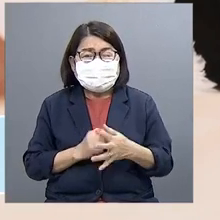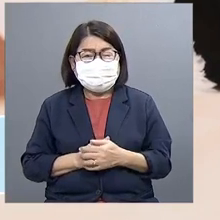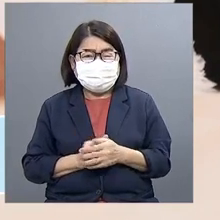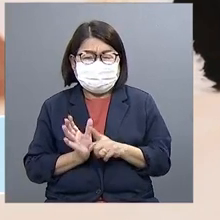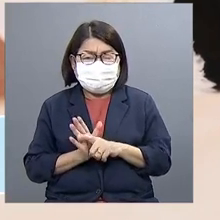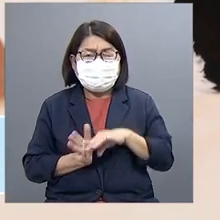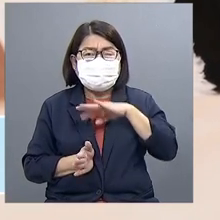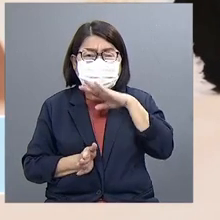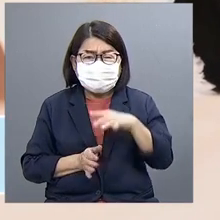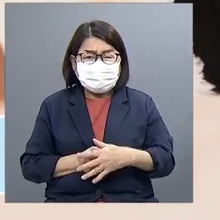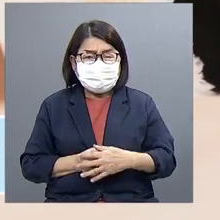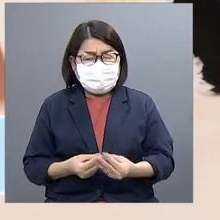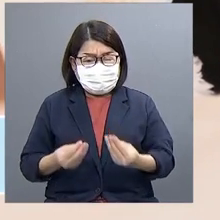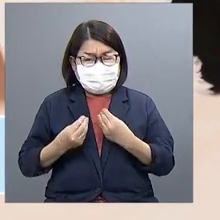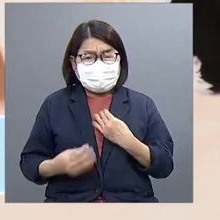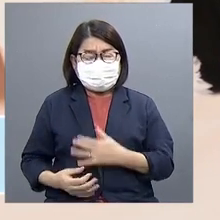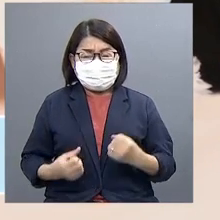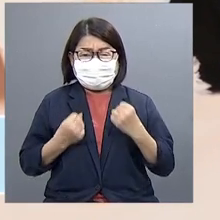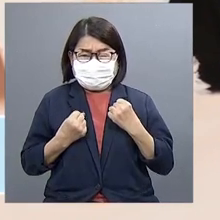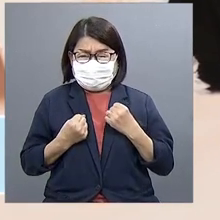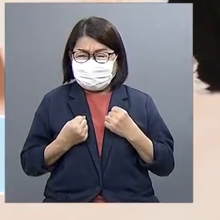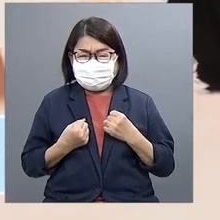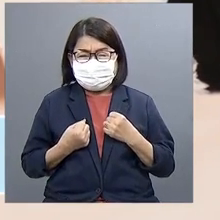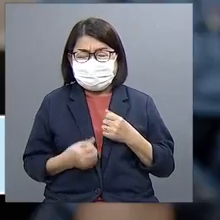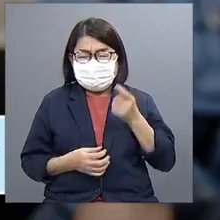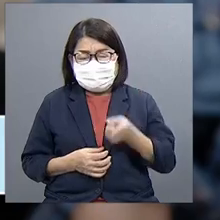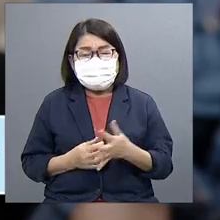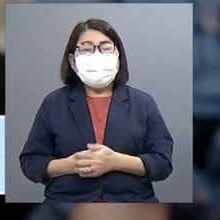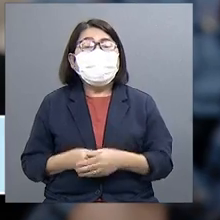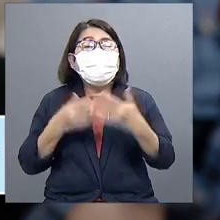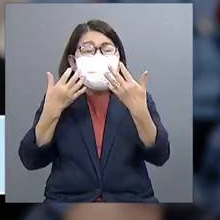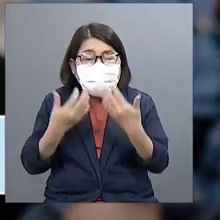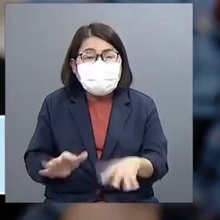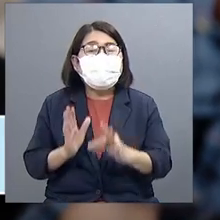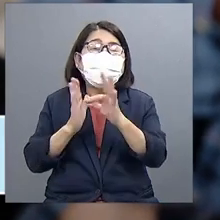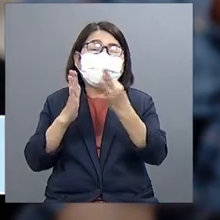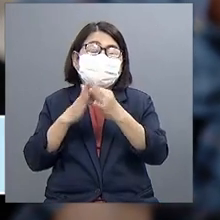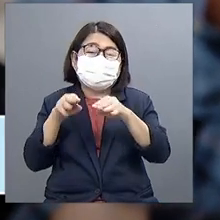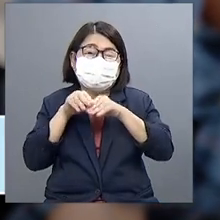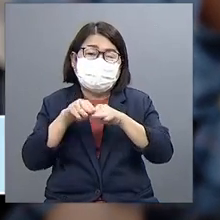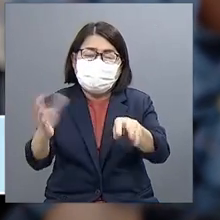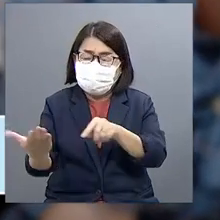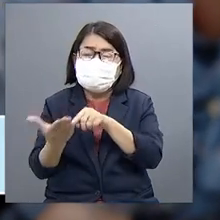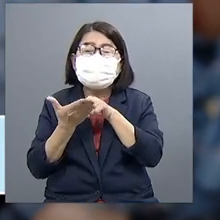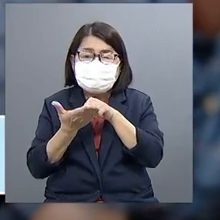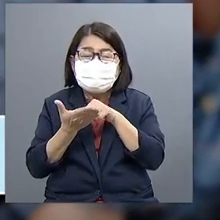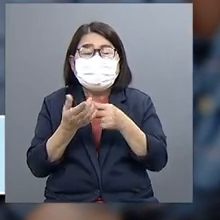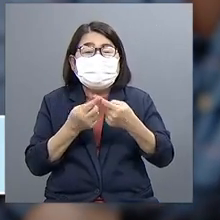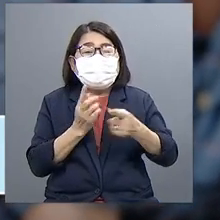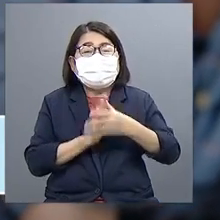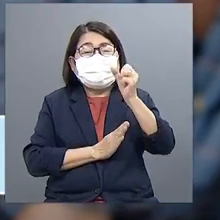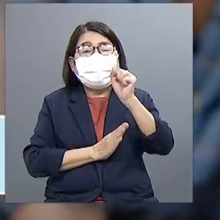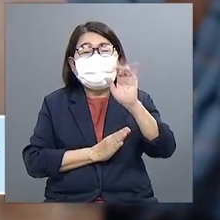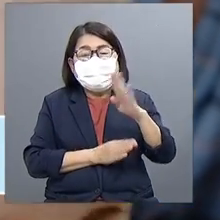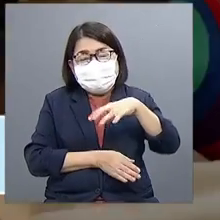คือมันมีการแชร์ข้อมูลดังกล่าวนี้นะครับผ่านสื่อสังคมออนไลน์ทางสถาบันสุขภาพเด็กแห่งชาติมหาราชินีเขาก็ออกมาชี้แจ